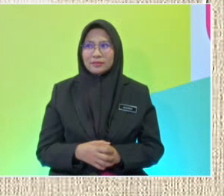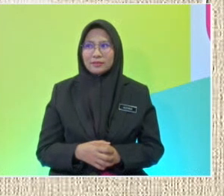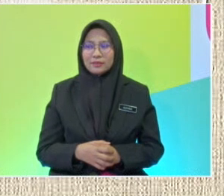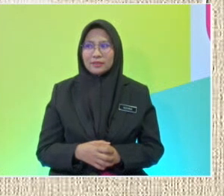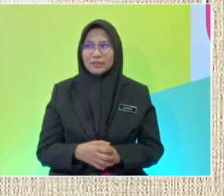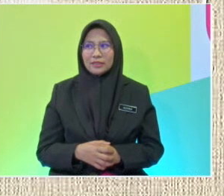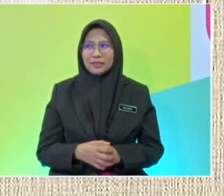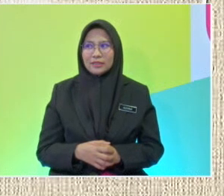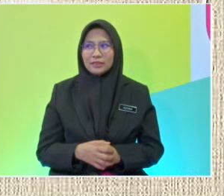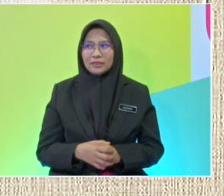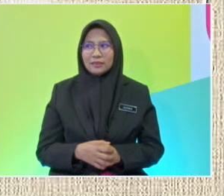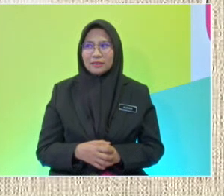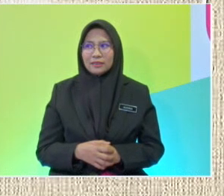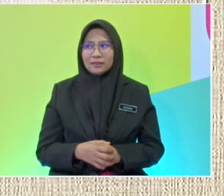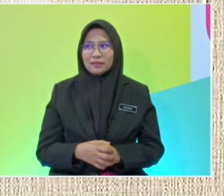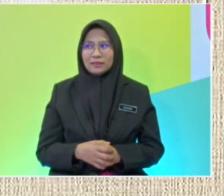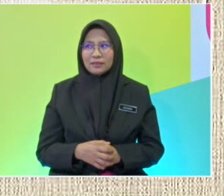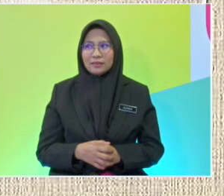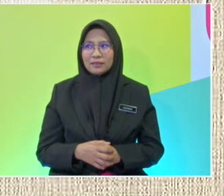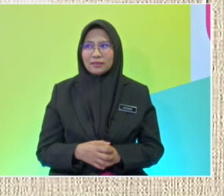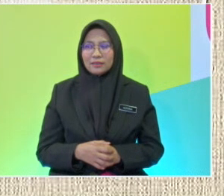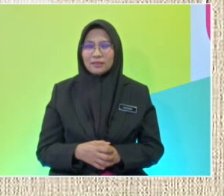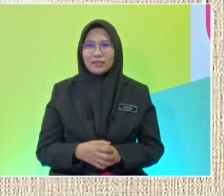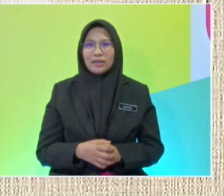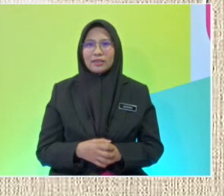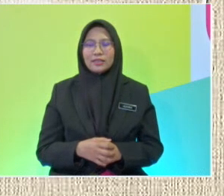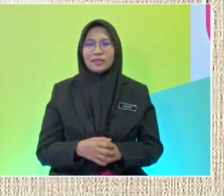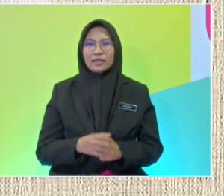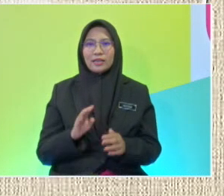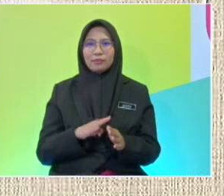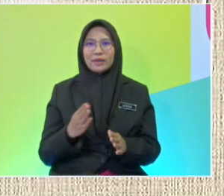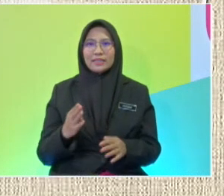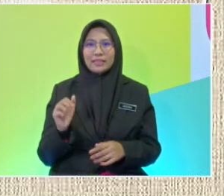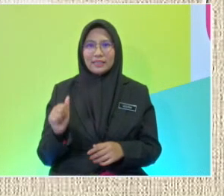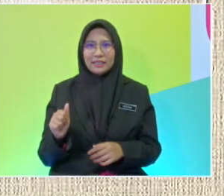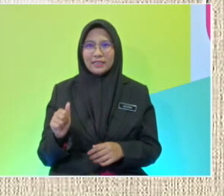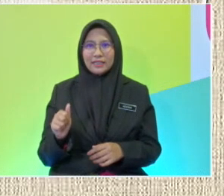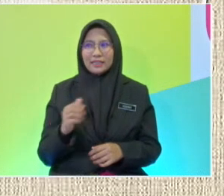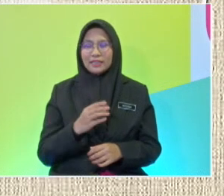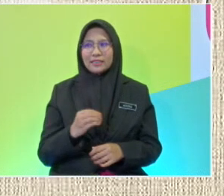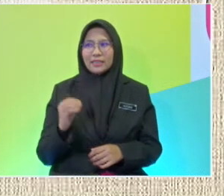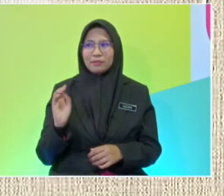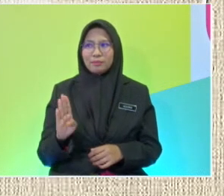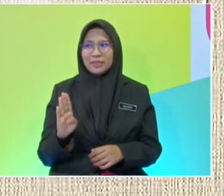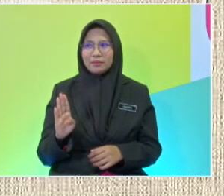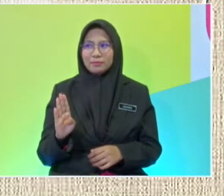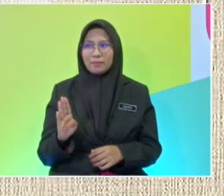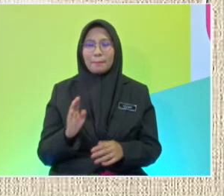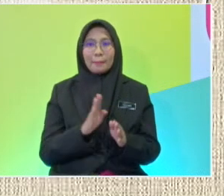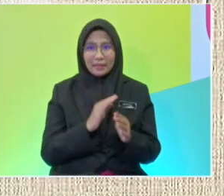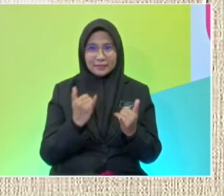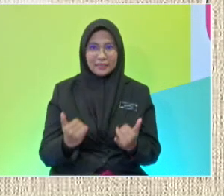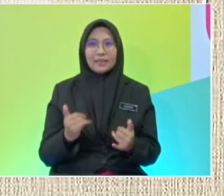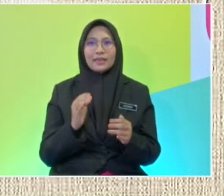Oke kita tengok format soal dan format soalan ada bagian E dan bagian B Bagian b kita